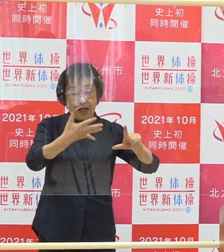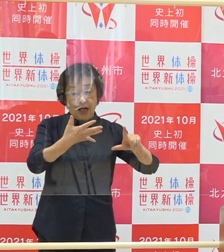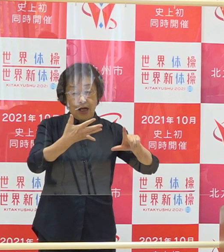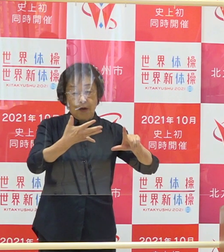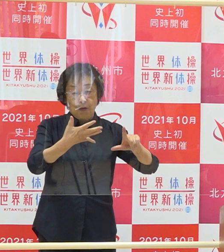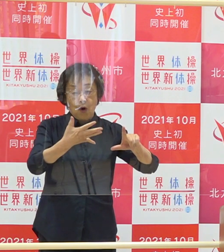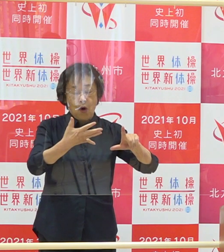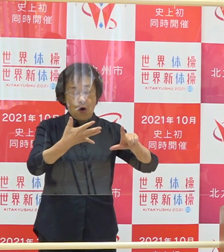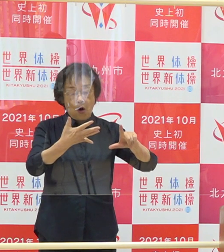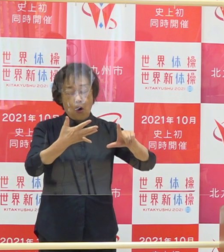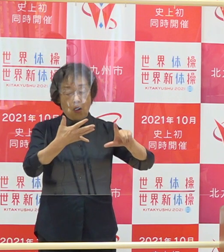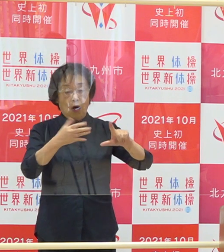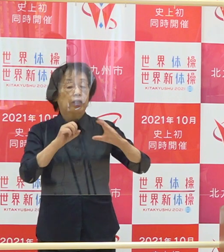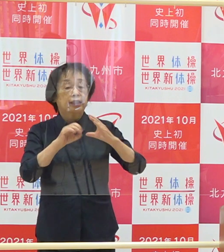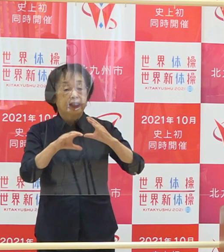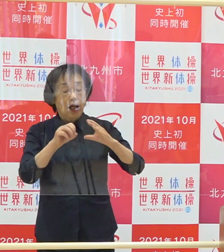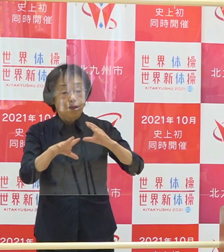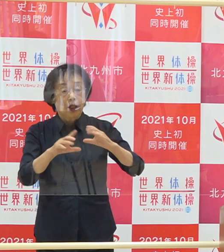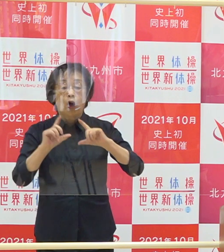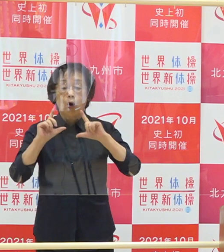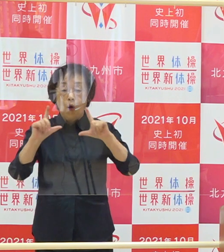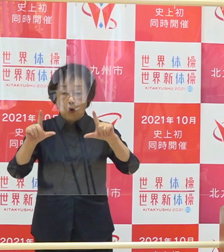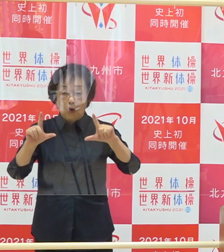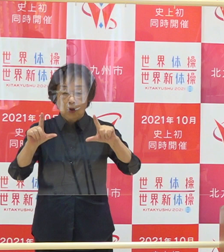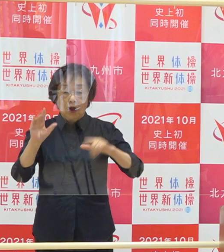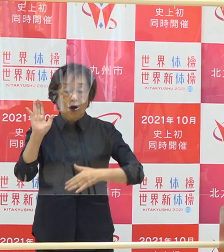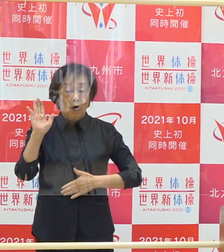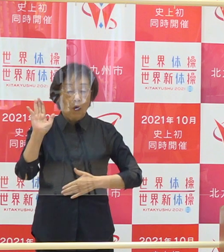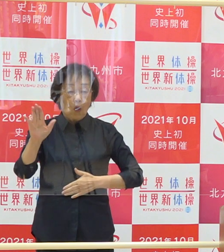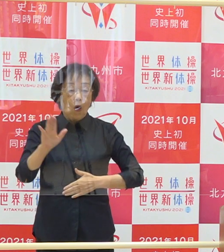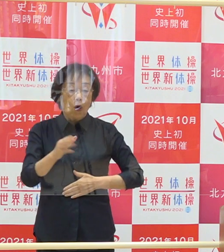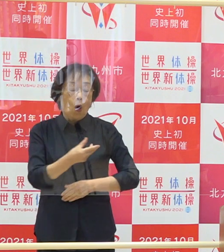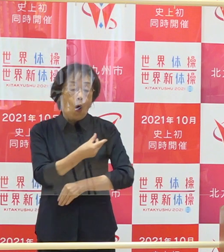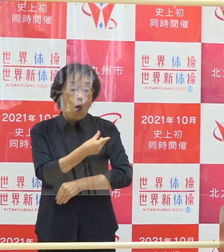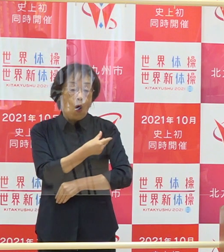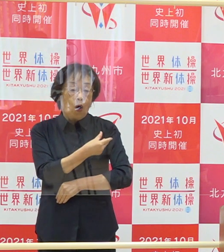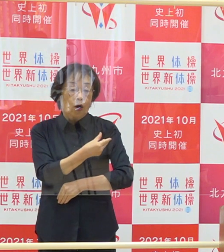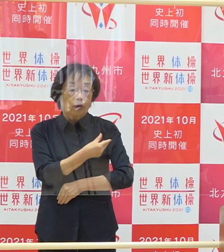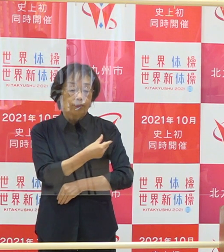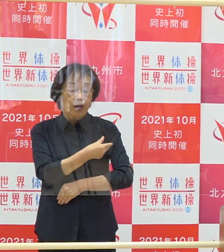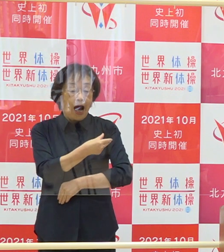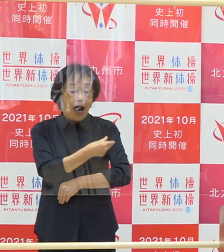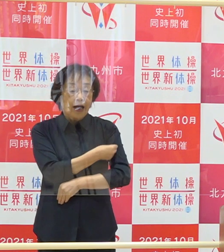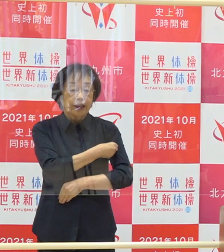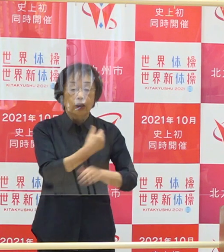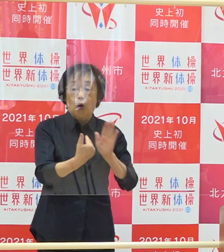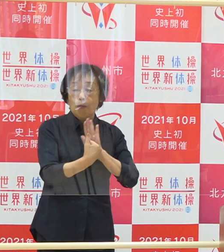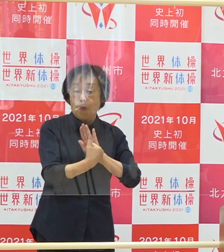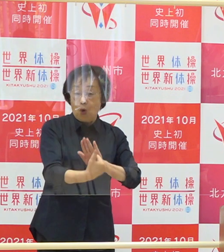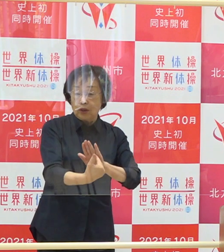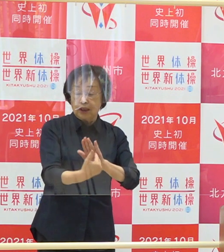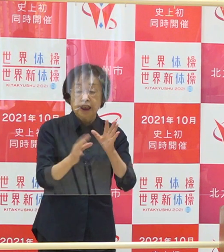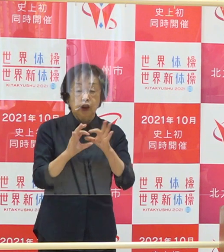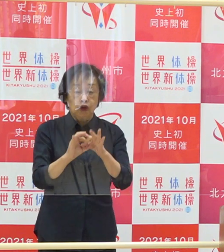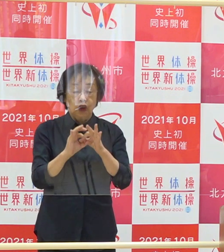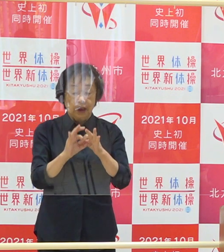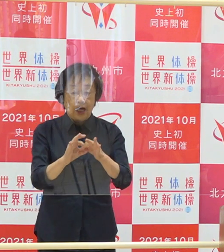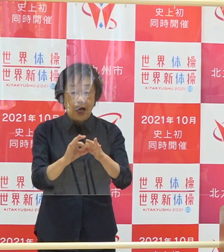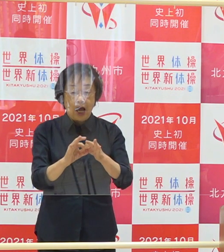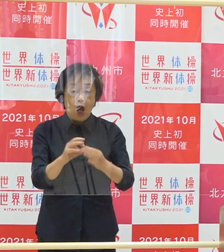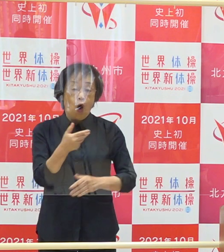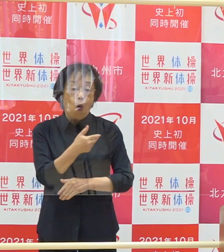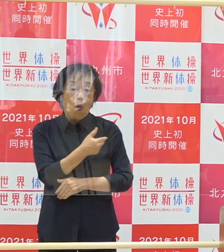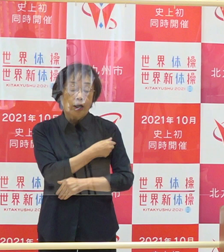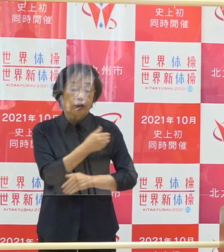開始についてご報告をいたします。今後の感染再拡大防止を図り、ワクチン接種の推進